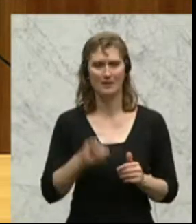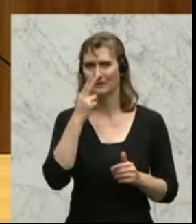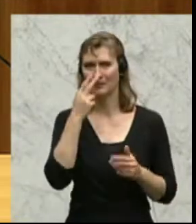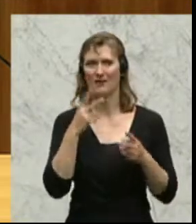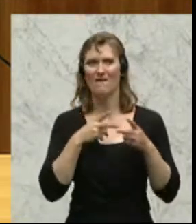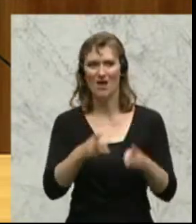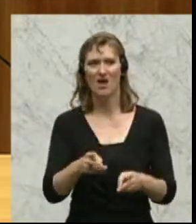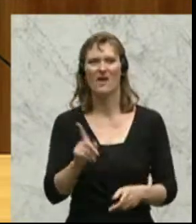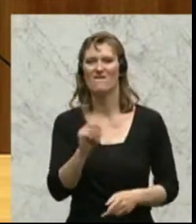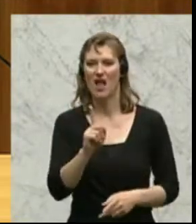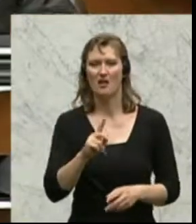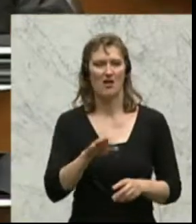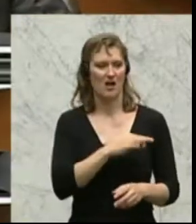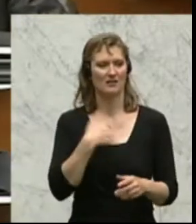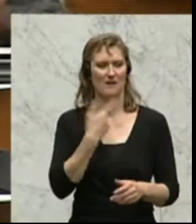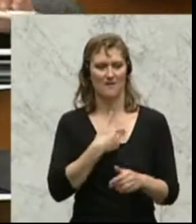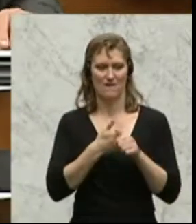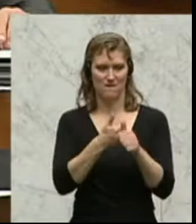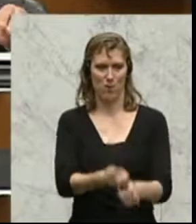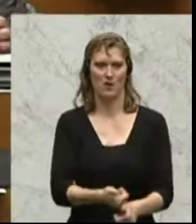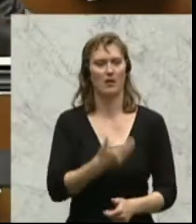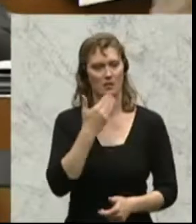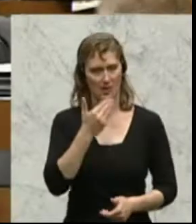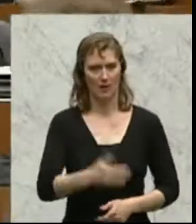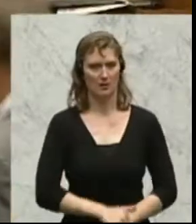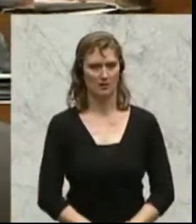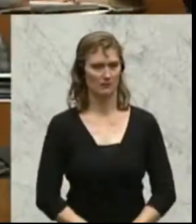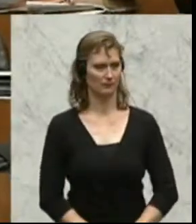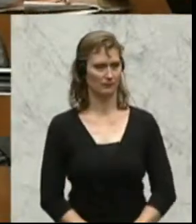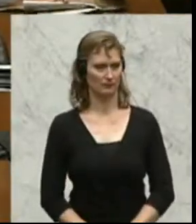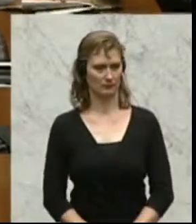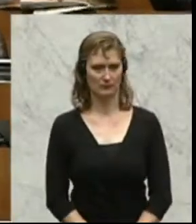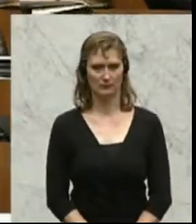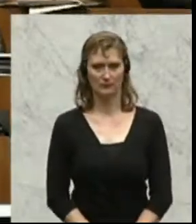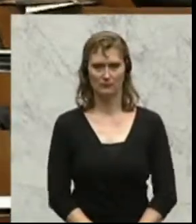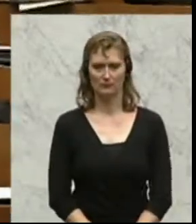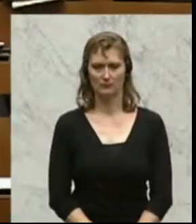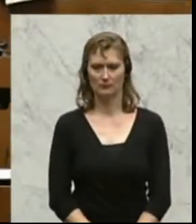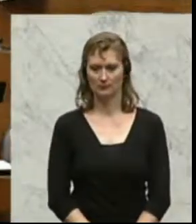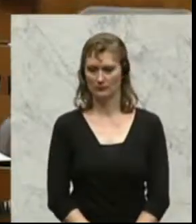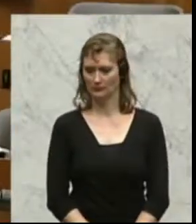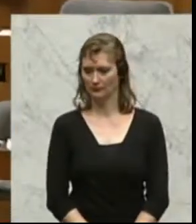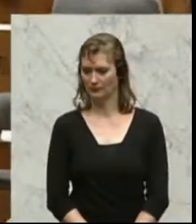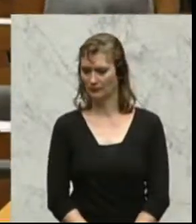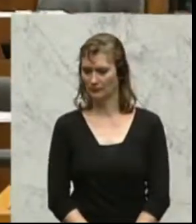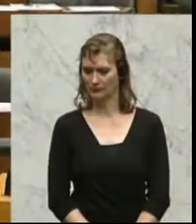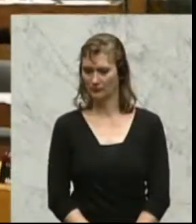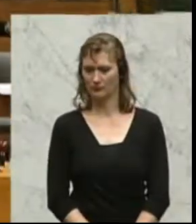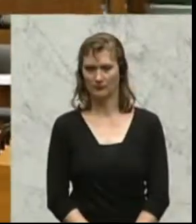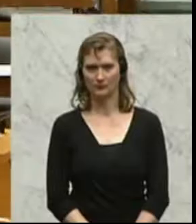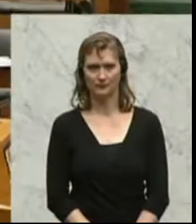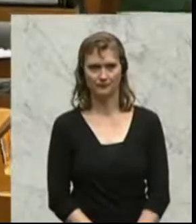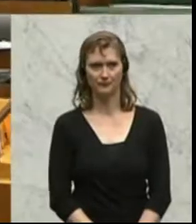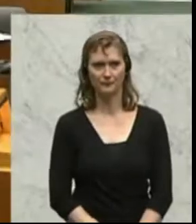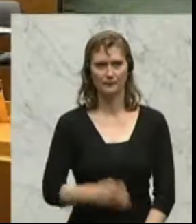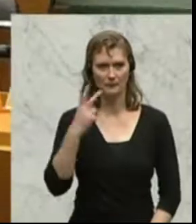folgen. Danke. Die Doppelgleisigkeiten zwischen Bund und Ländern sollten reduziert werden, sagt Reinhold Lopatka, Klubobmann der